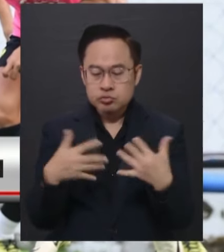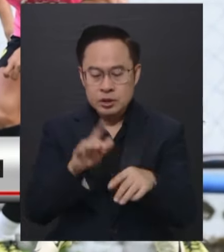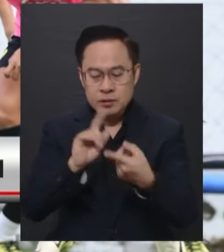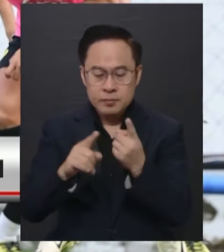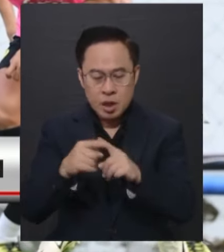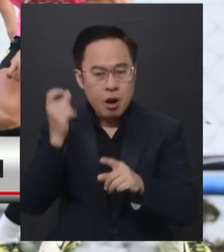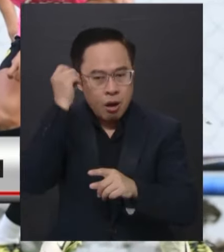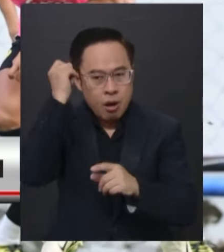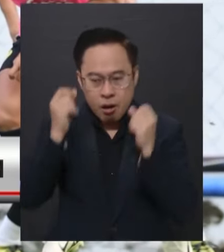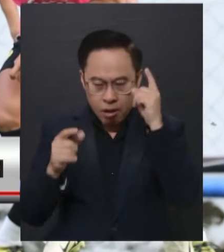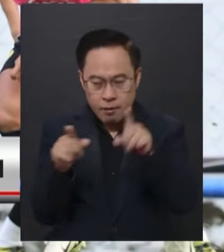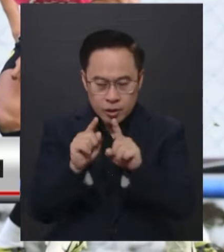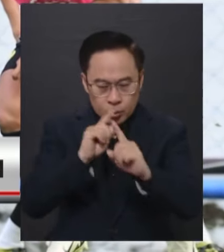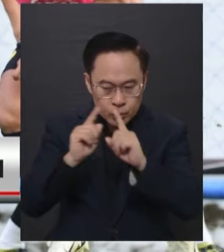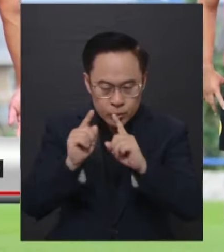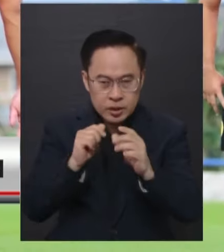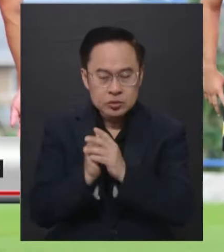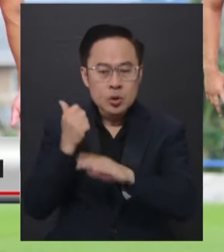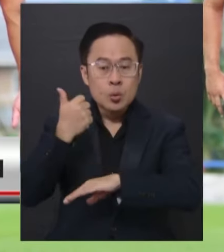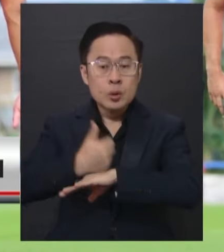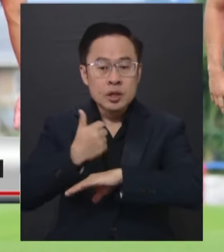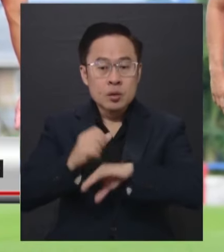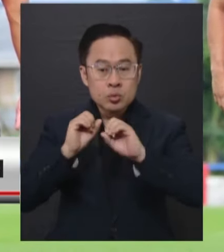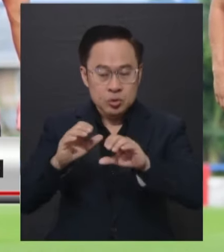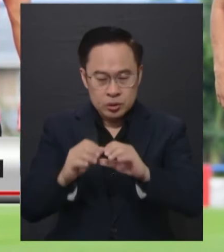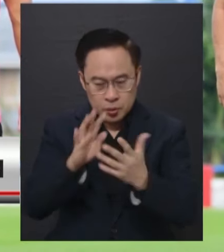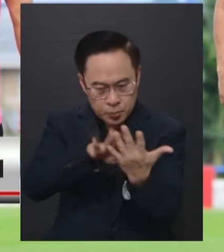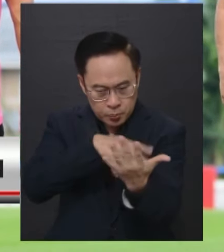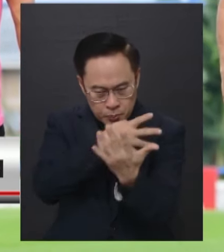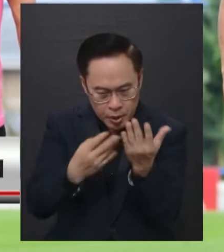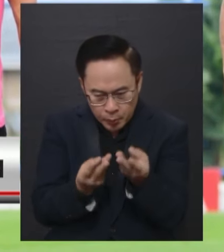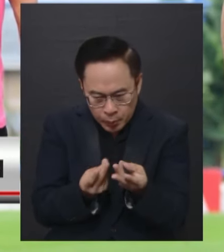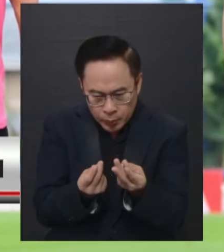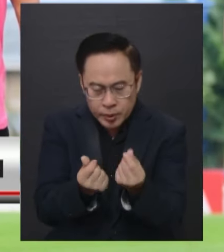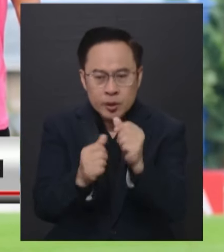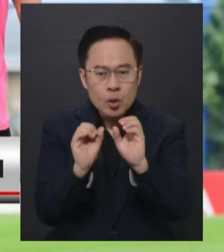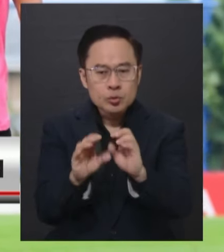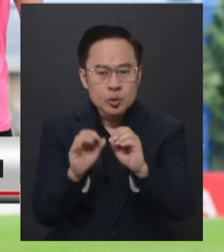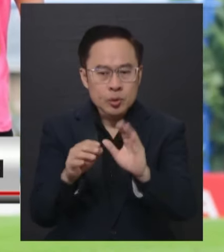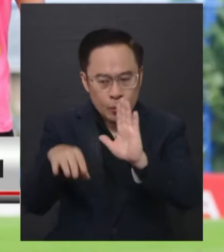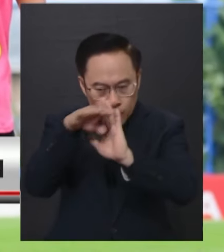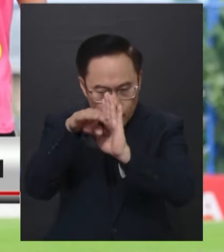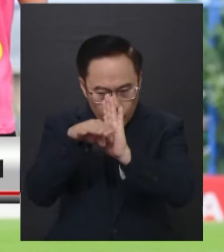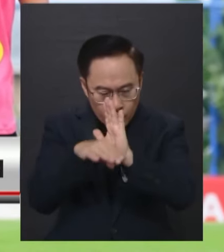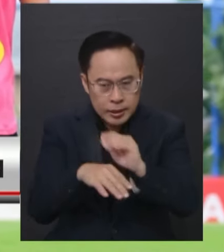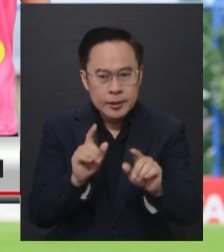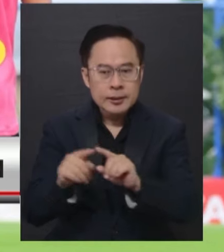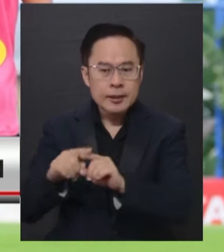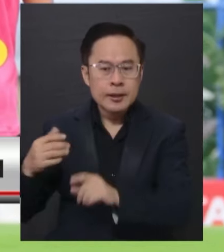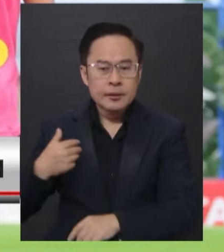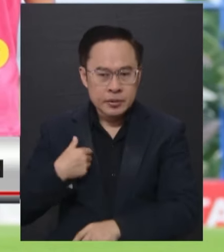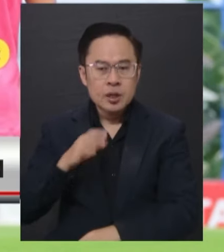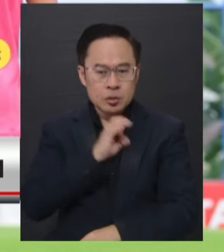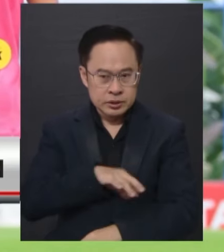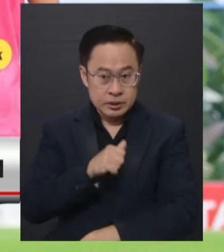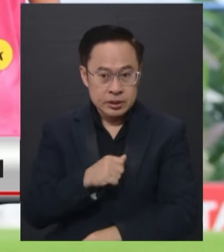ทำงานกับโค้ชละนะครับพัทราบอกว่าถือว่าเป็นโค้ชที่ดีมากมีการฝึกสอนมีการบอกรายละเอียดแท็กติกอย่างลงตัวแล้วก็มี